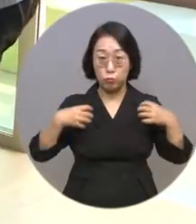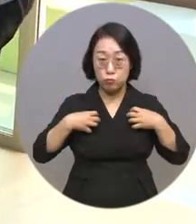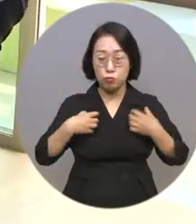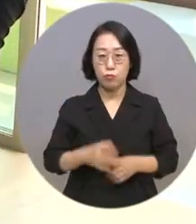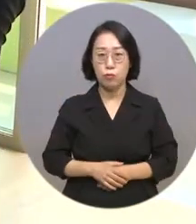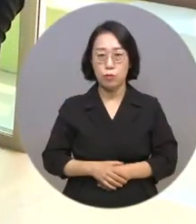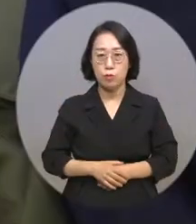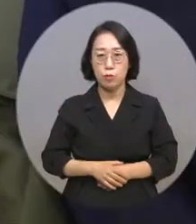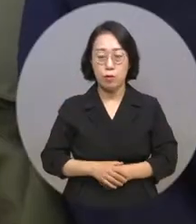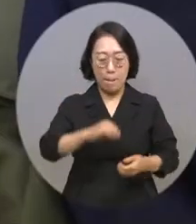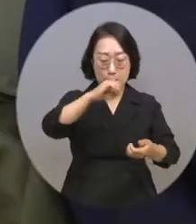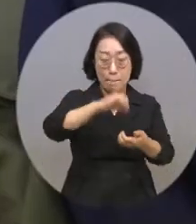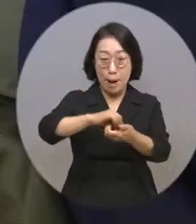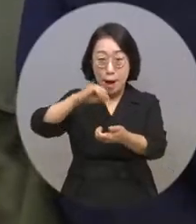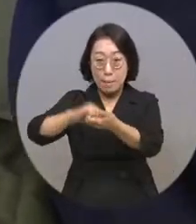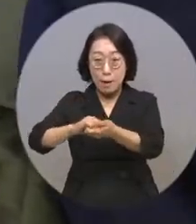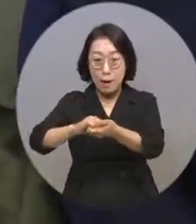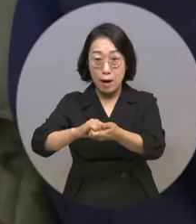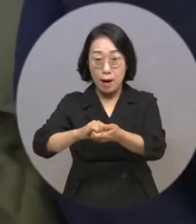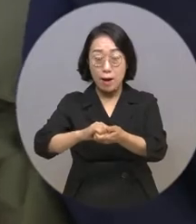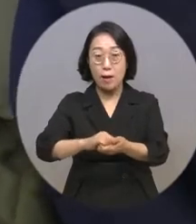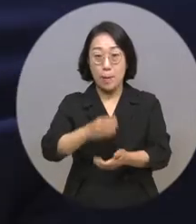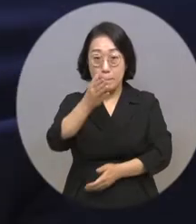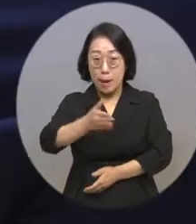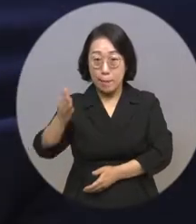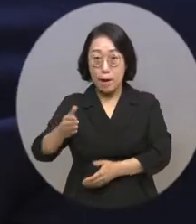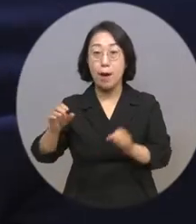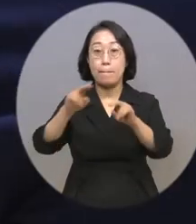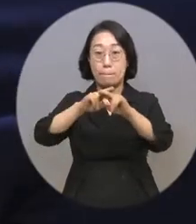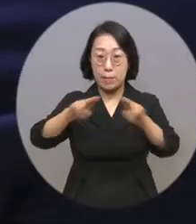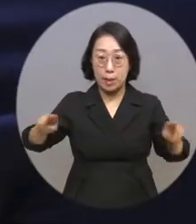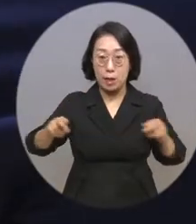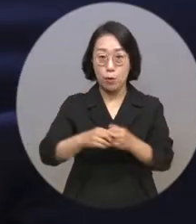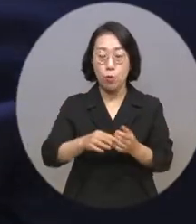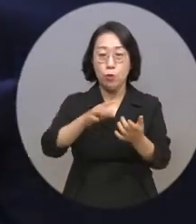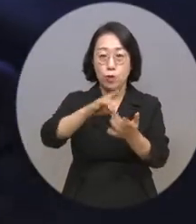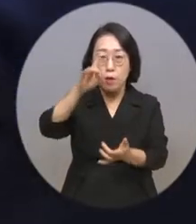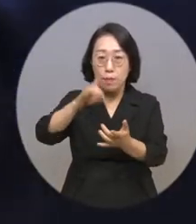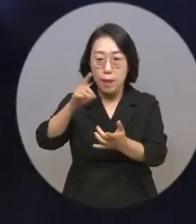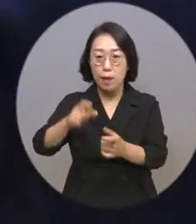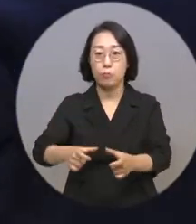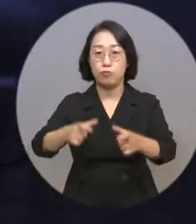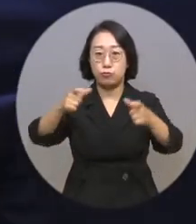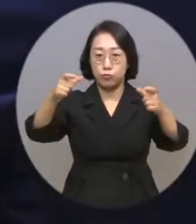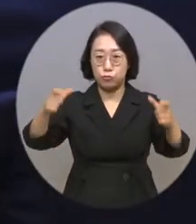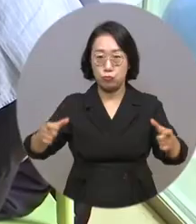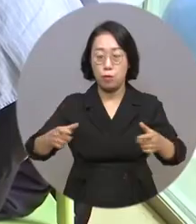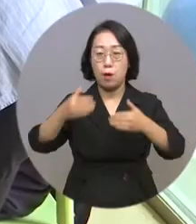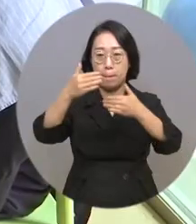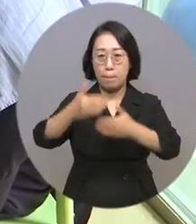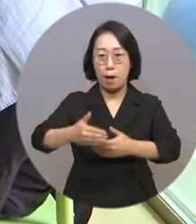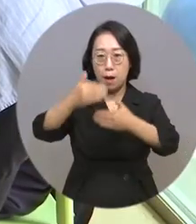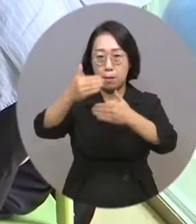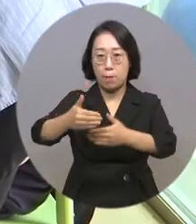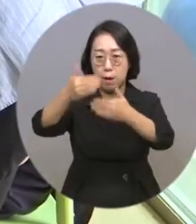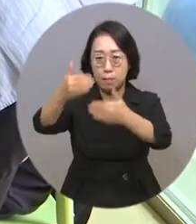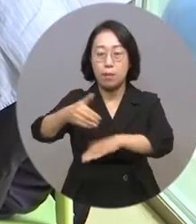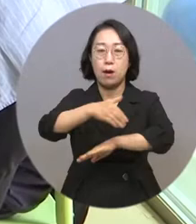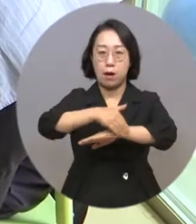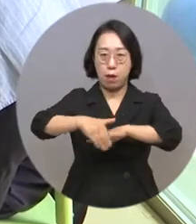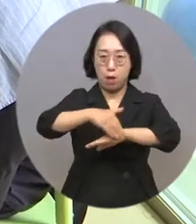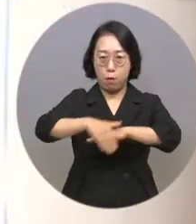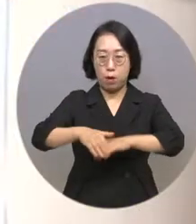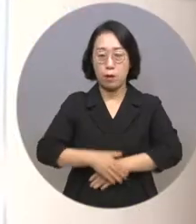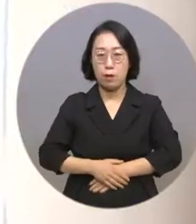칸막이를 제거하고 수요자의 선택권을 강화하기 위한 방식이라고 설명하며 단계적 도입 계획을 밝혔습니다.